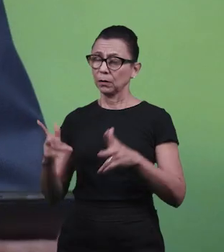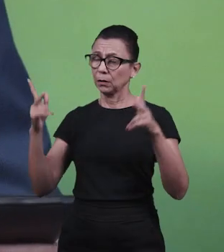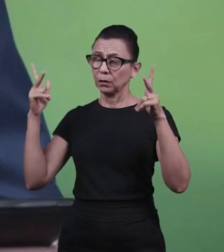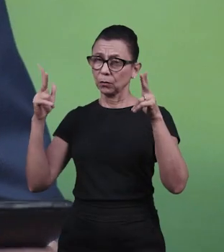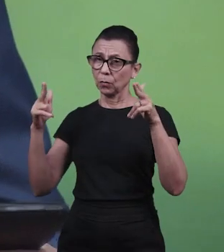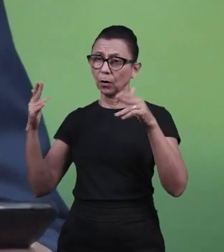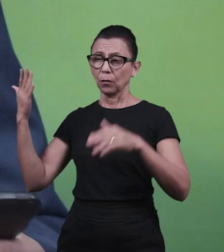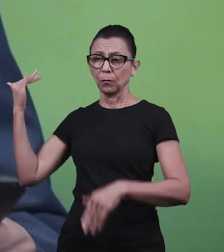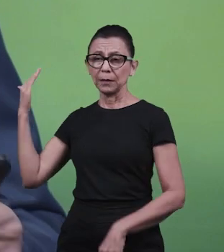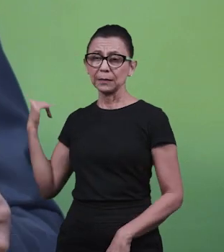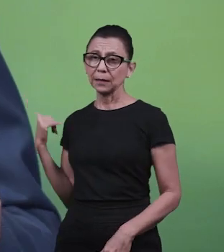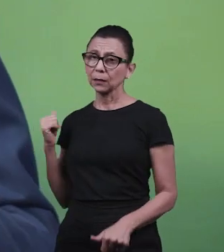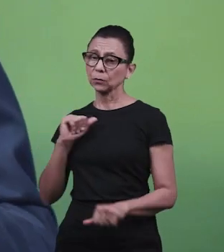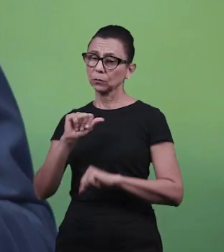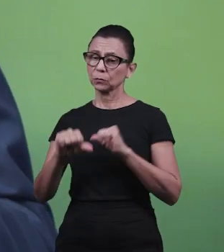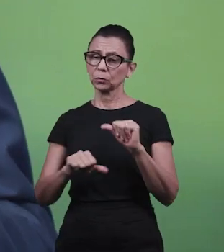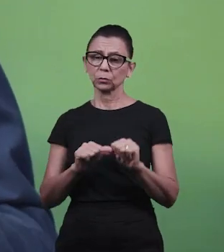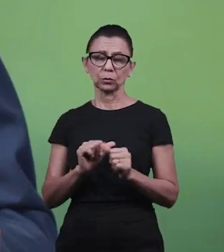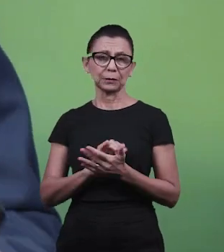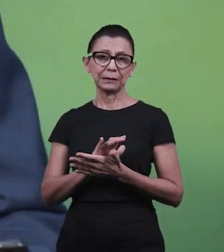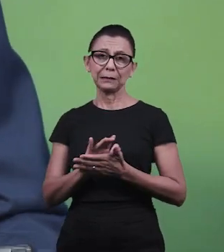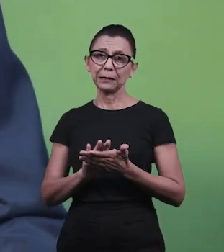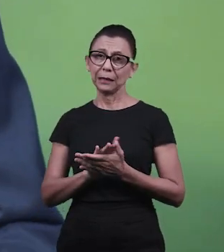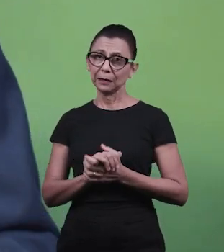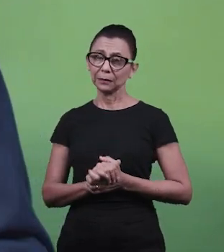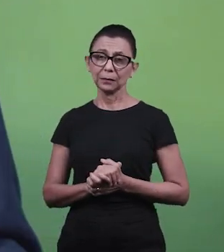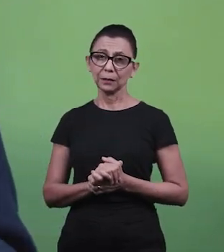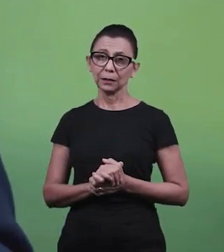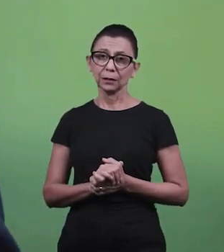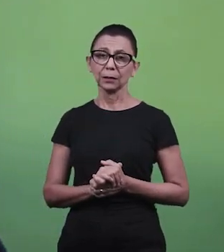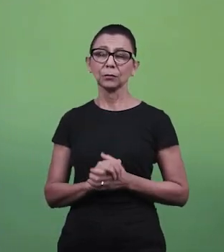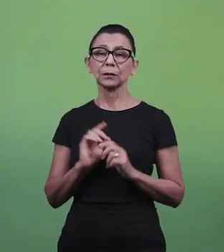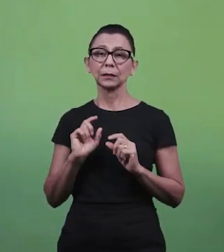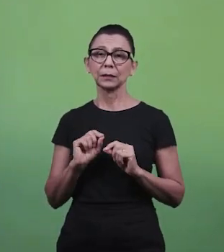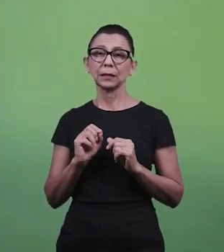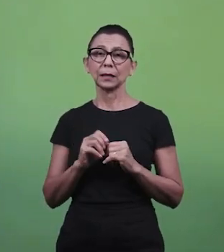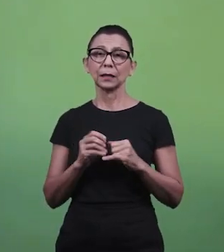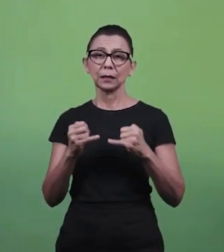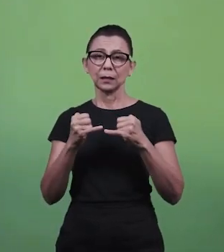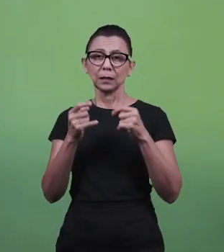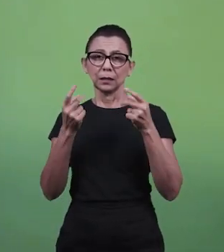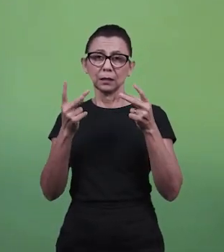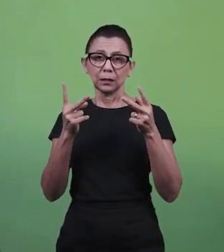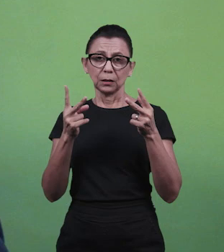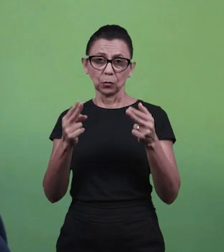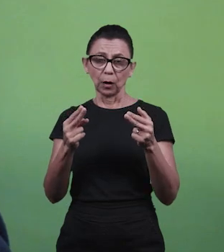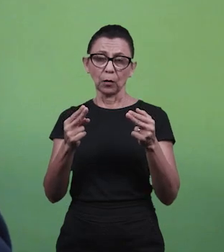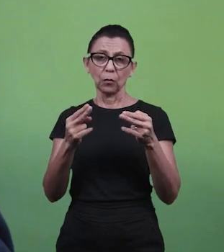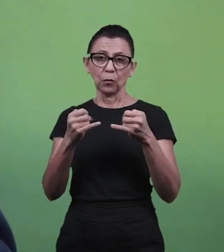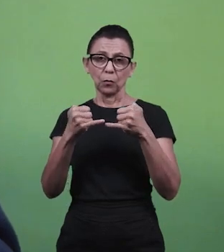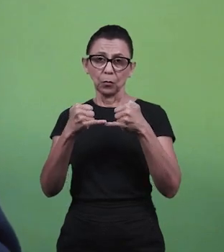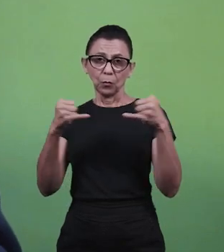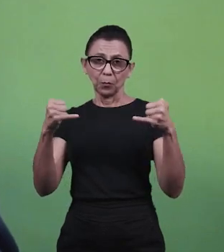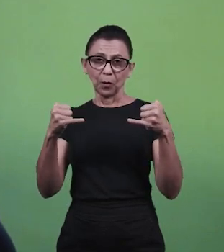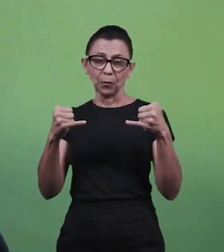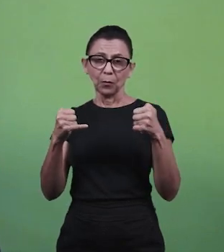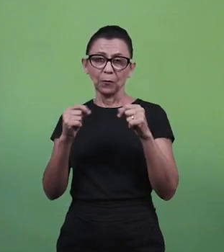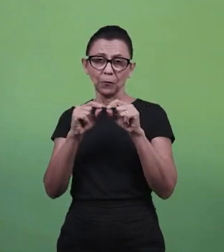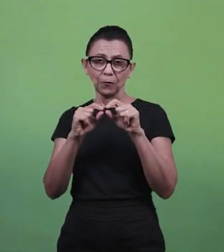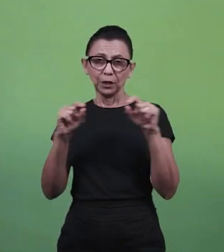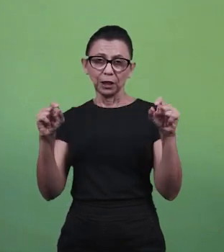закваски. То есть верующие, питание верующее должно быть Евангелие Господа Иисуса